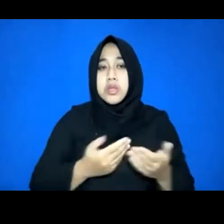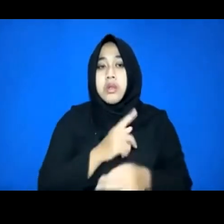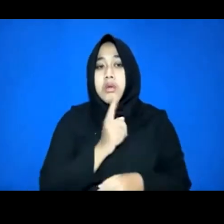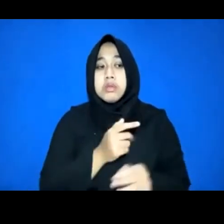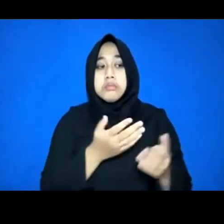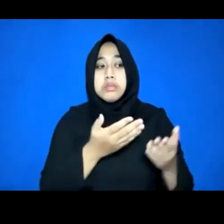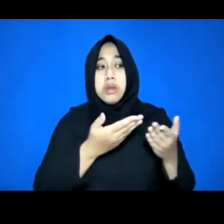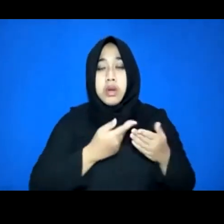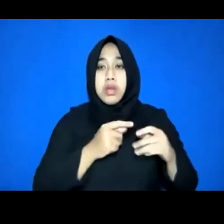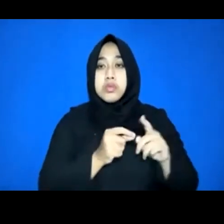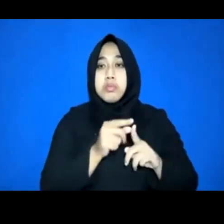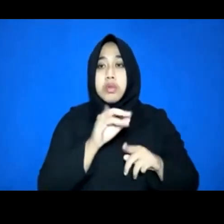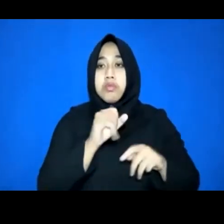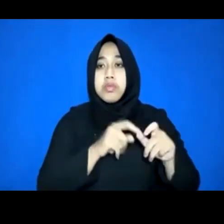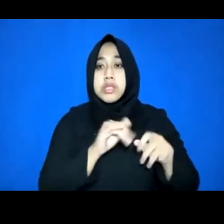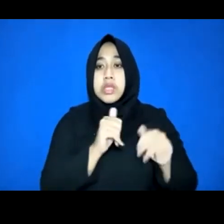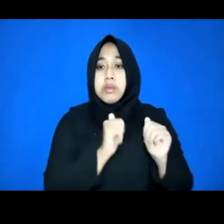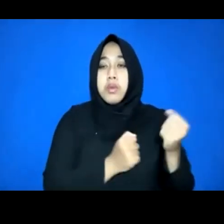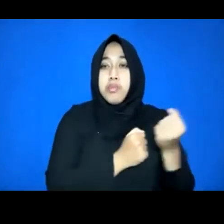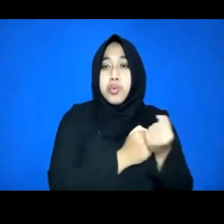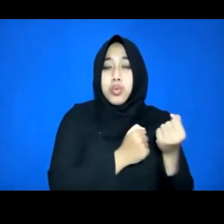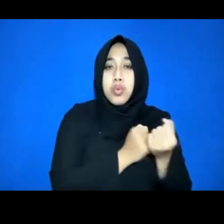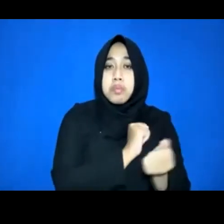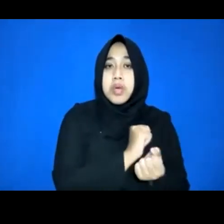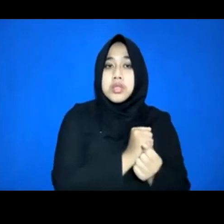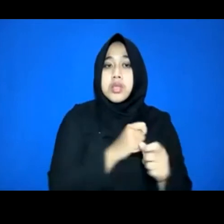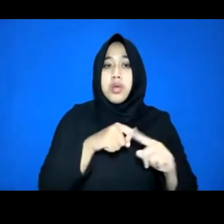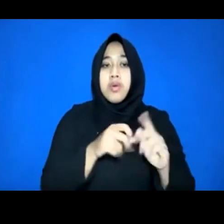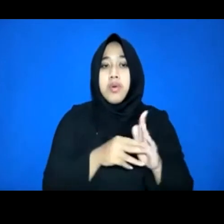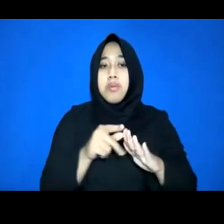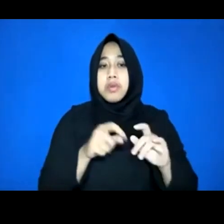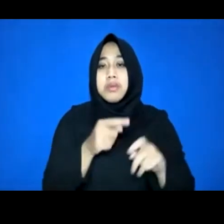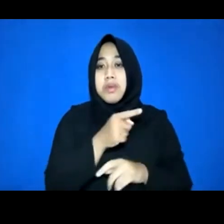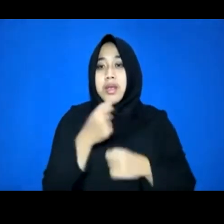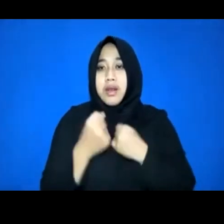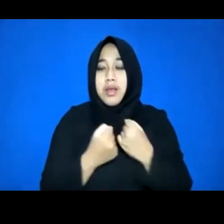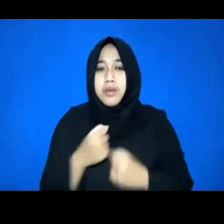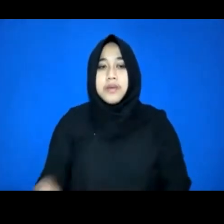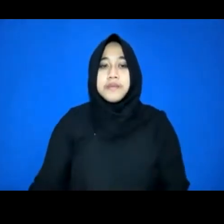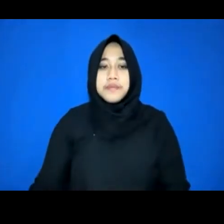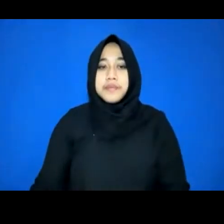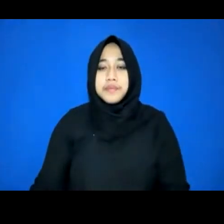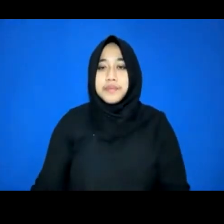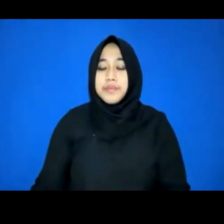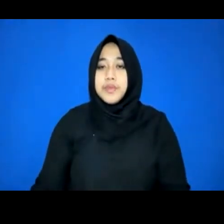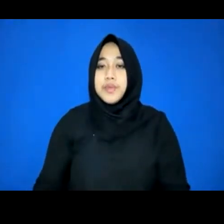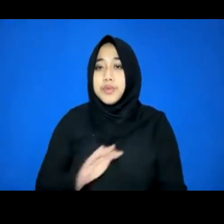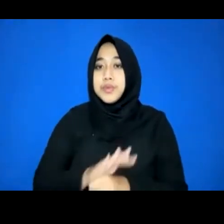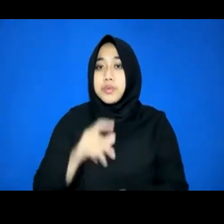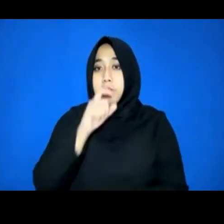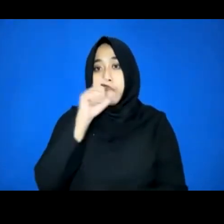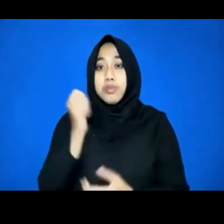mendapatkan supervisi yang terbaik untuk mendukung pekerjaan kompleks yang mereka lakukan. Demikianlah Bapak Ibu